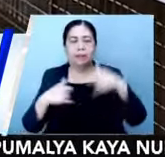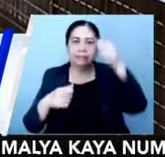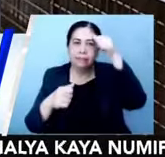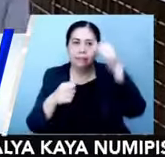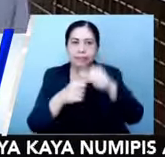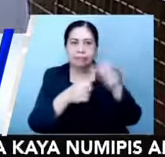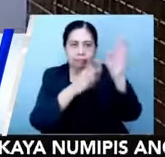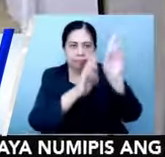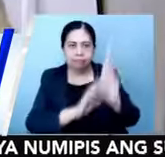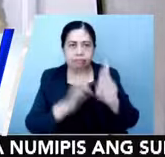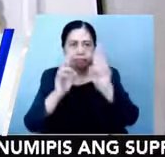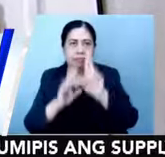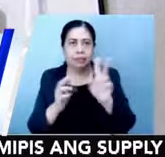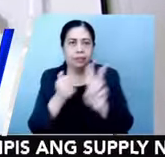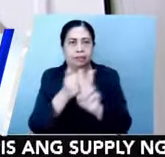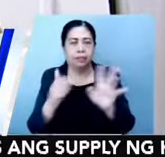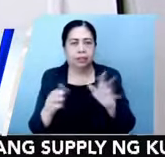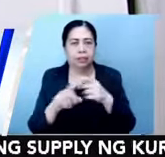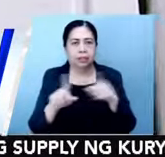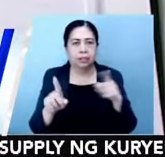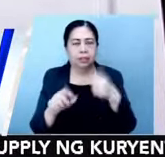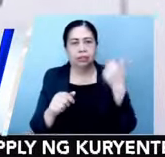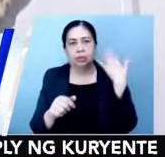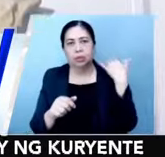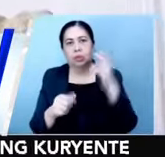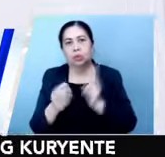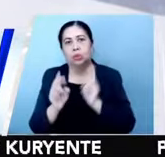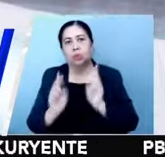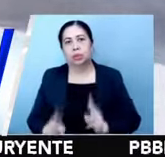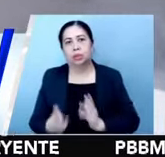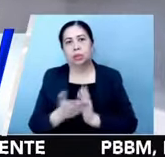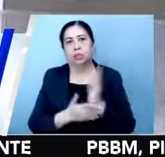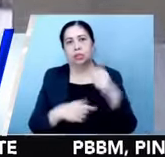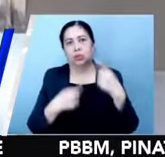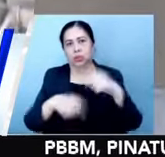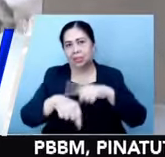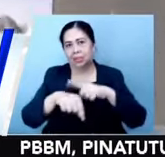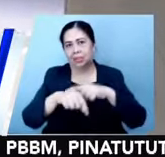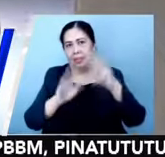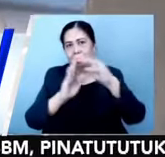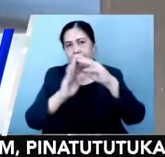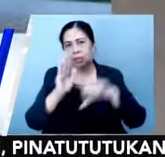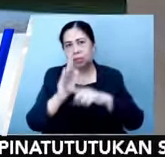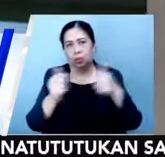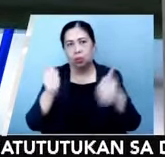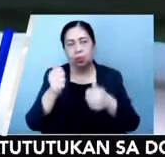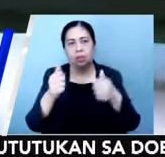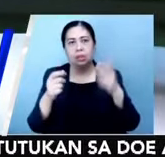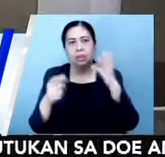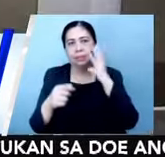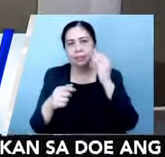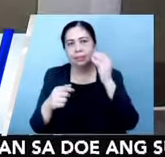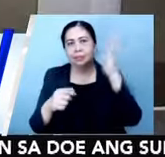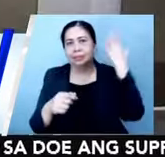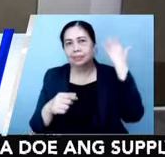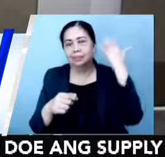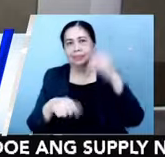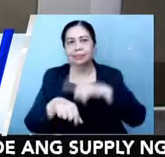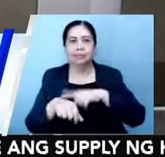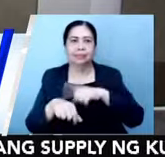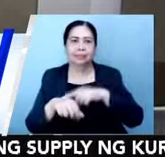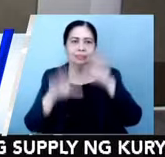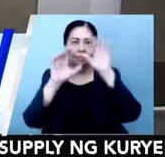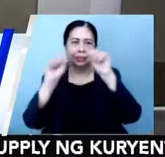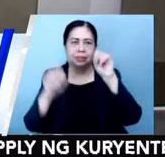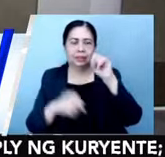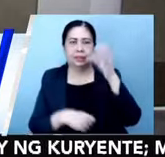naging biktima ng paglabag sa karapatang pantao ng martial law. Sa ilalim ng administrasyon ni Pangulong Ferdinand Marcos Jr., nagpapatuloy ang